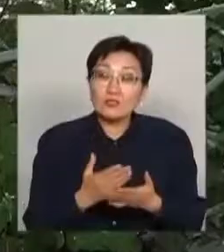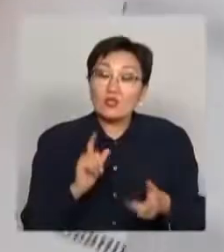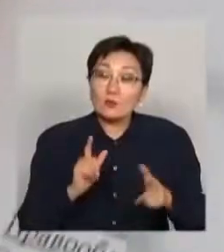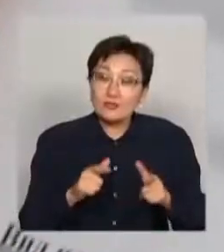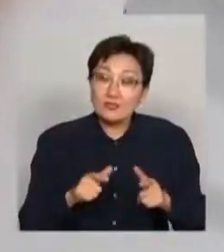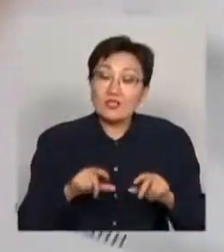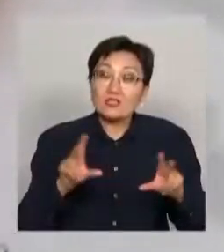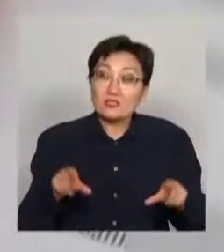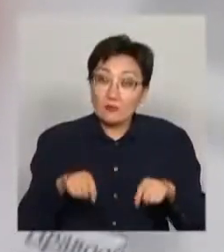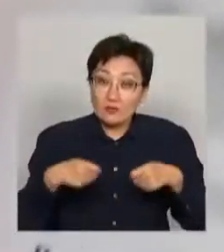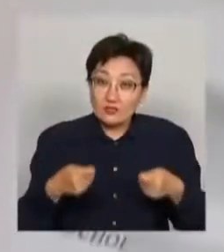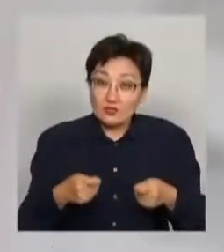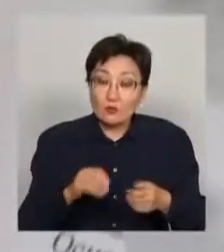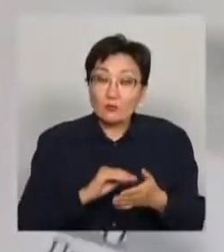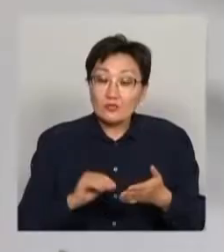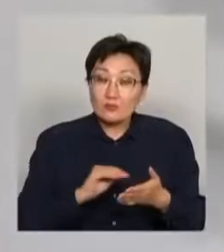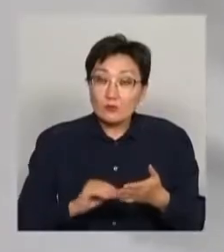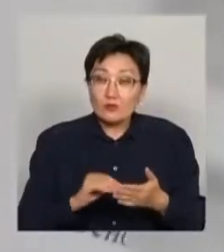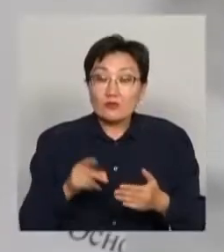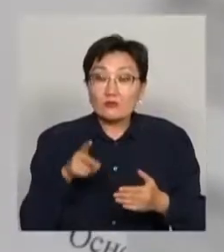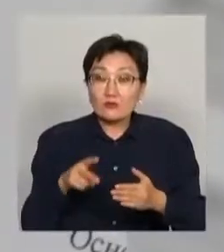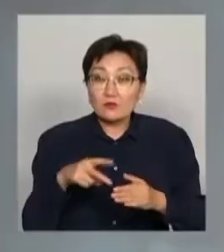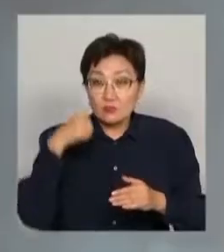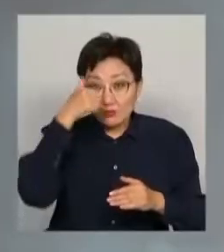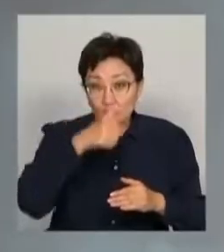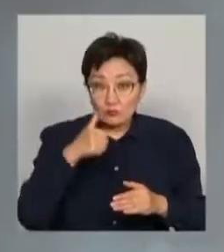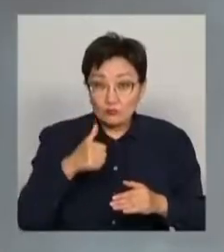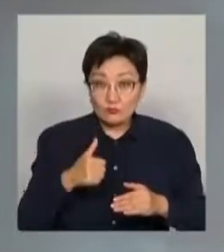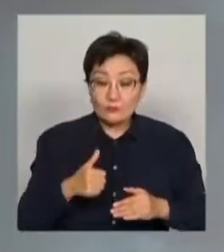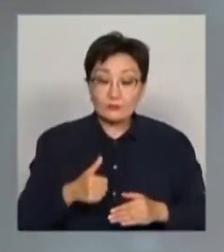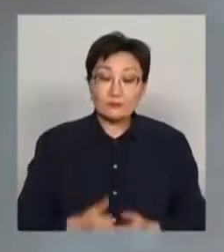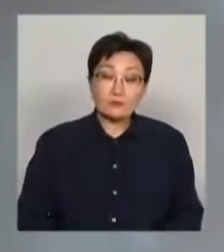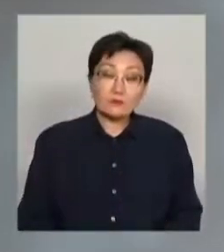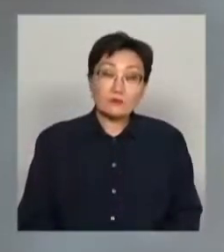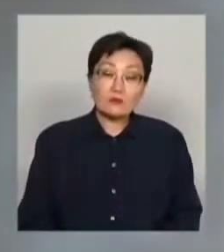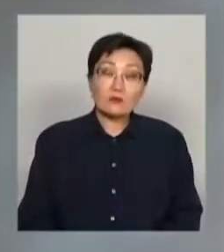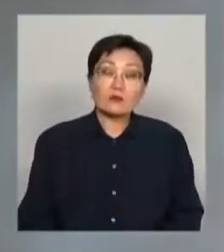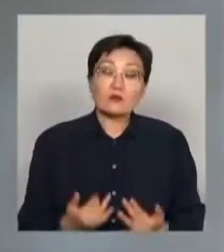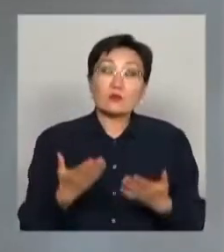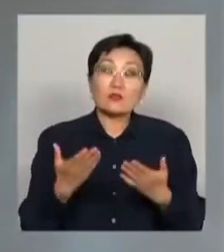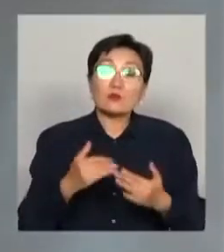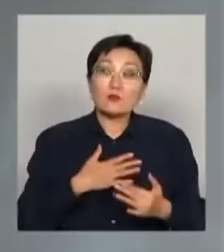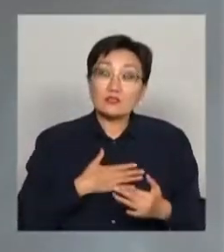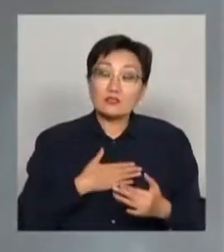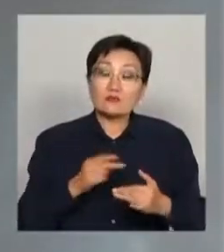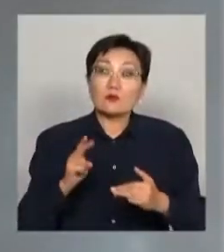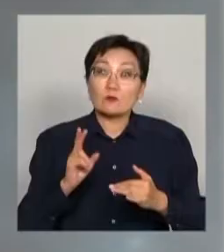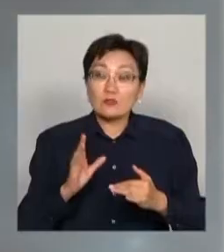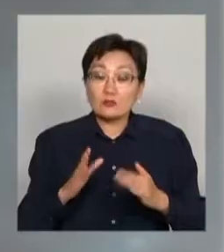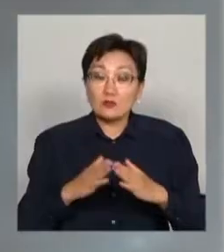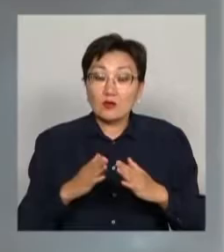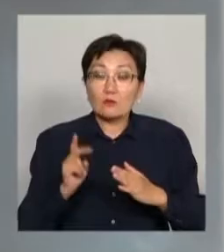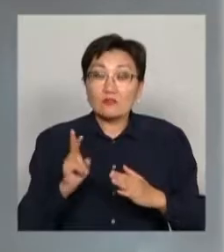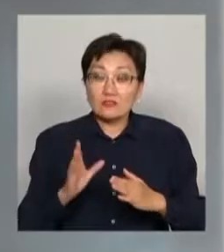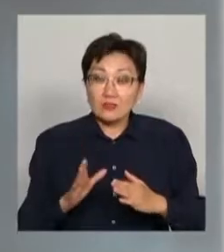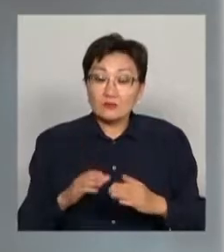настоящее завещание, составленное покойным еще в 2000 году. Из принадлежащего мне имущества,